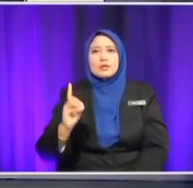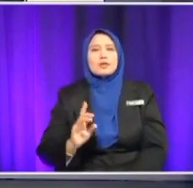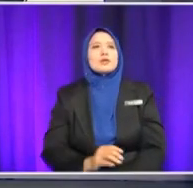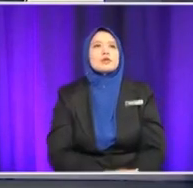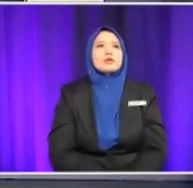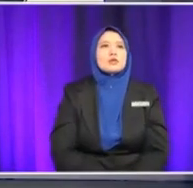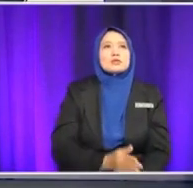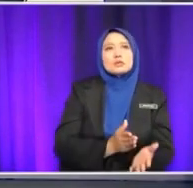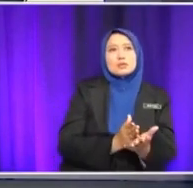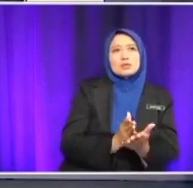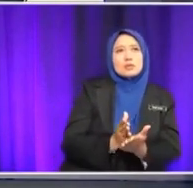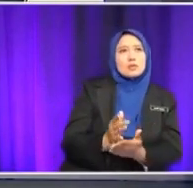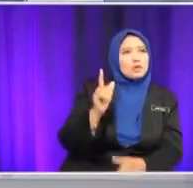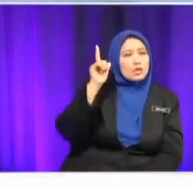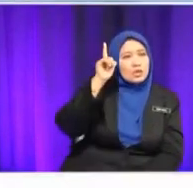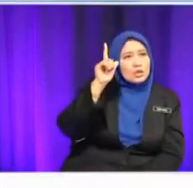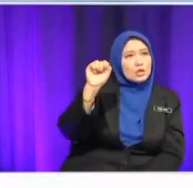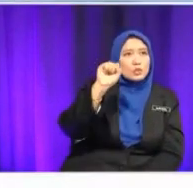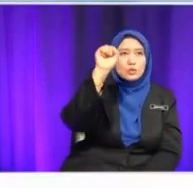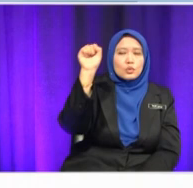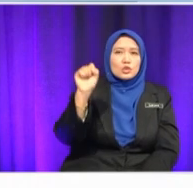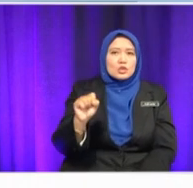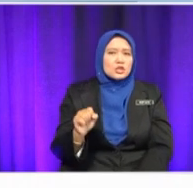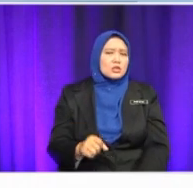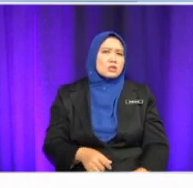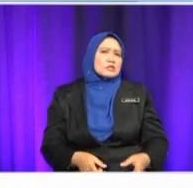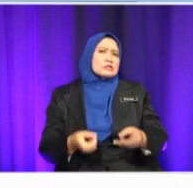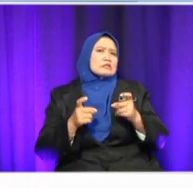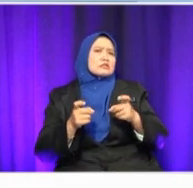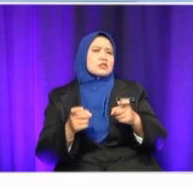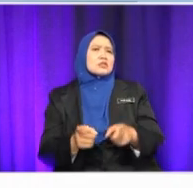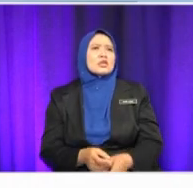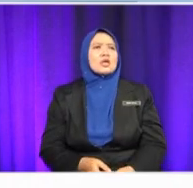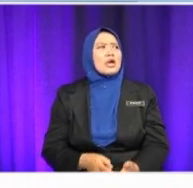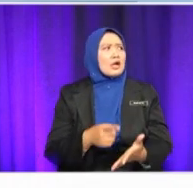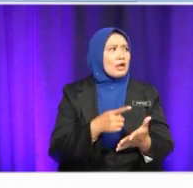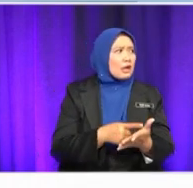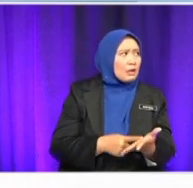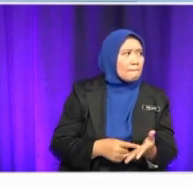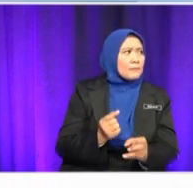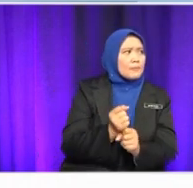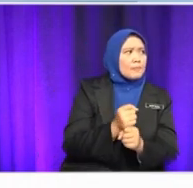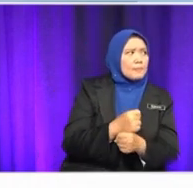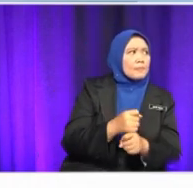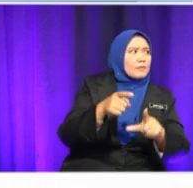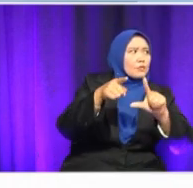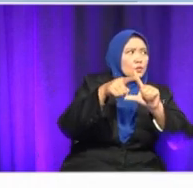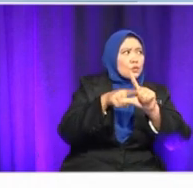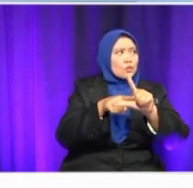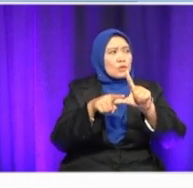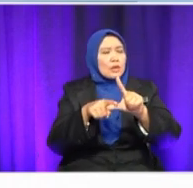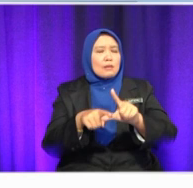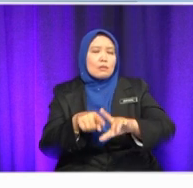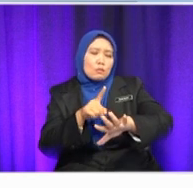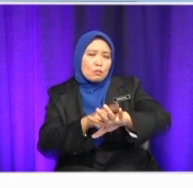nya ada kecakapan Oke contohnya Apakah saya sudut yang terbentuk pada sudut kecil ketika waktu menunjukkan